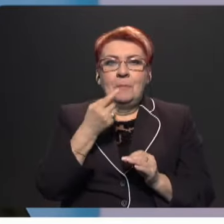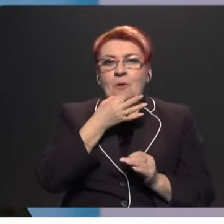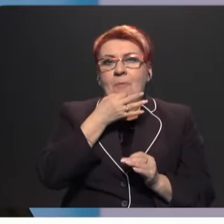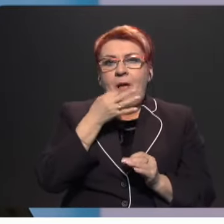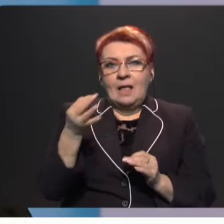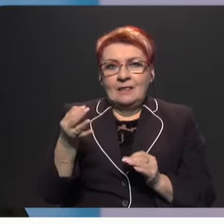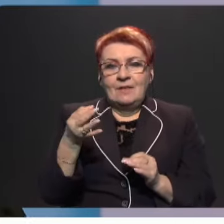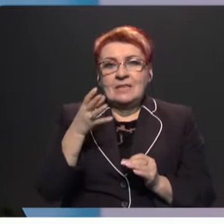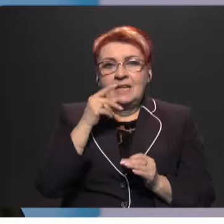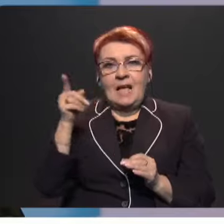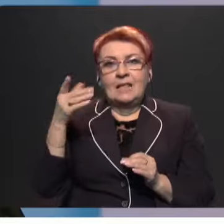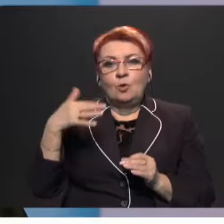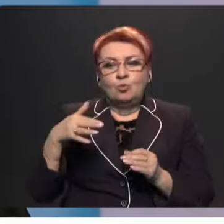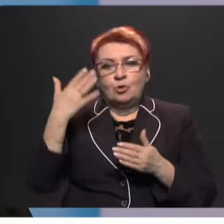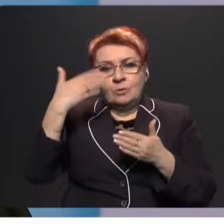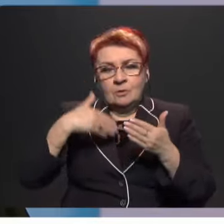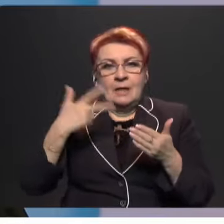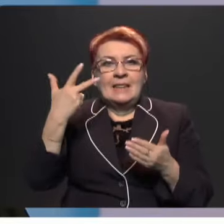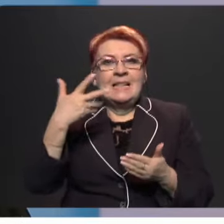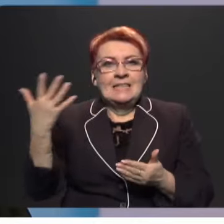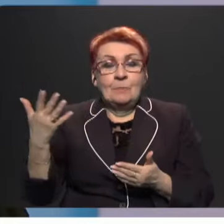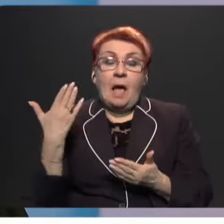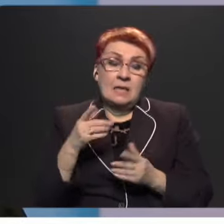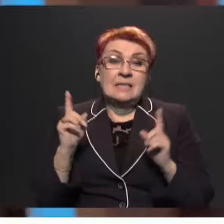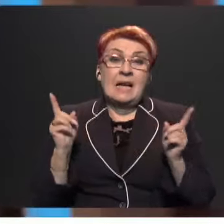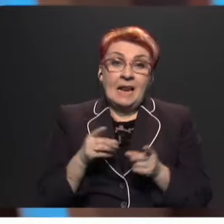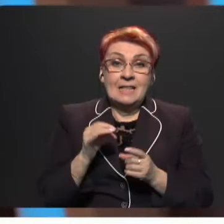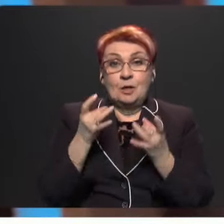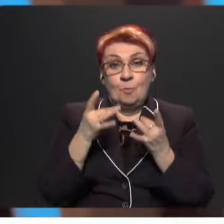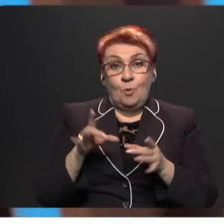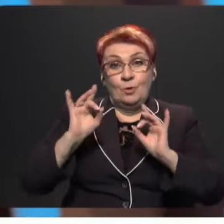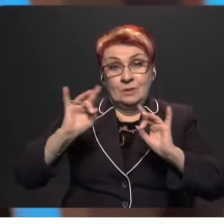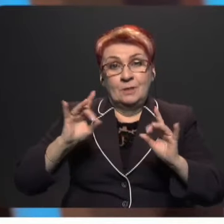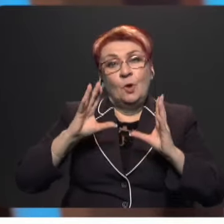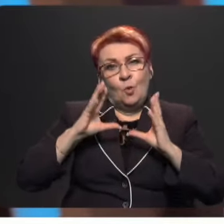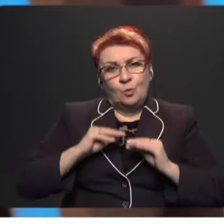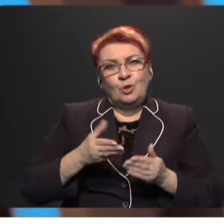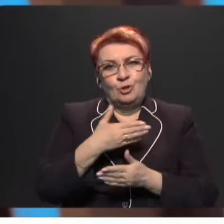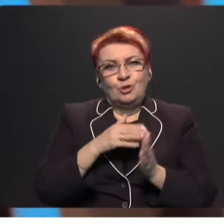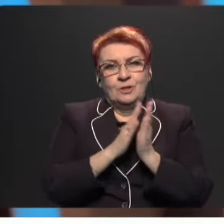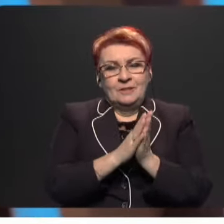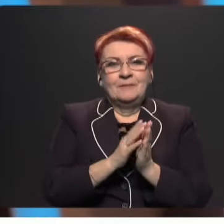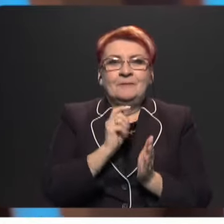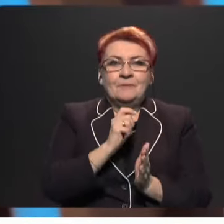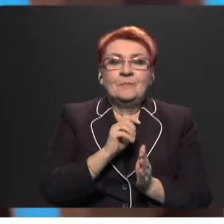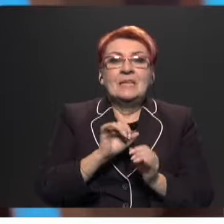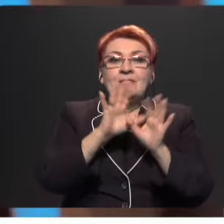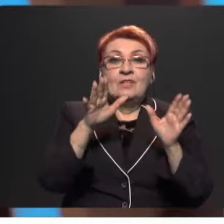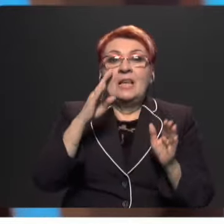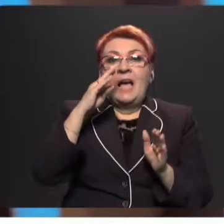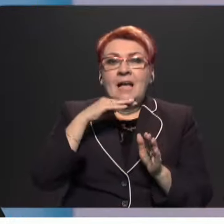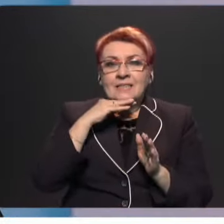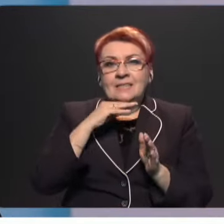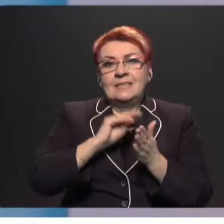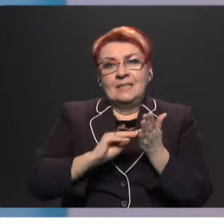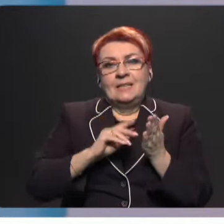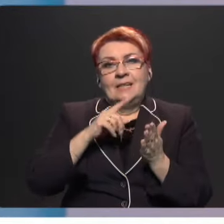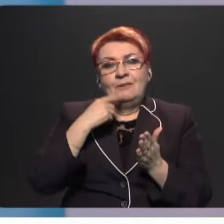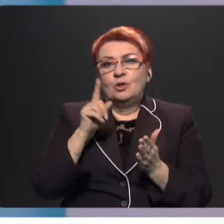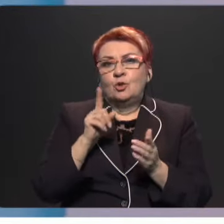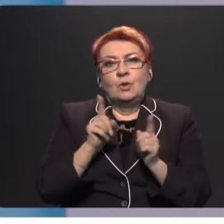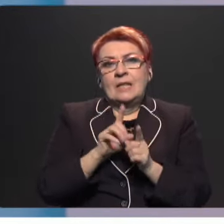когда уже к 35-му подходишь. Но если кратенько и простенько, то... Да утешьте нас. Говорят святые отцы, может быть,